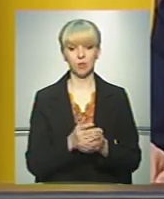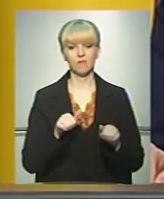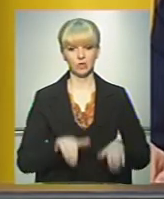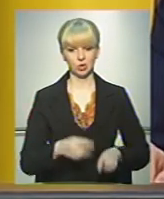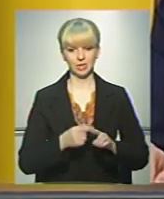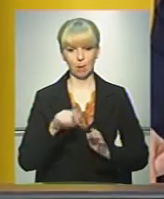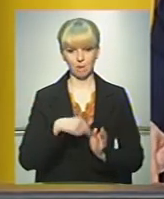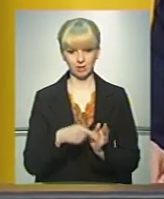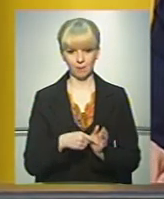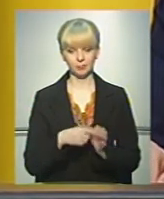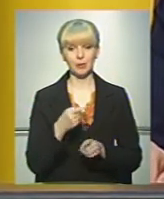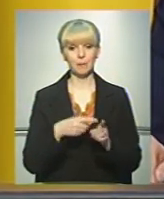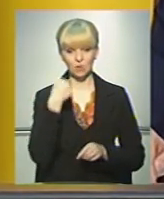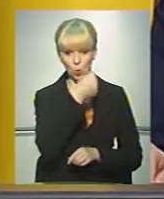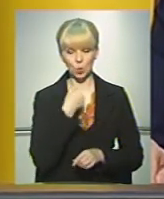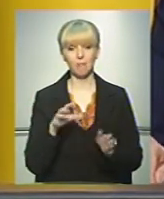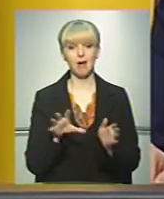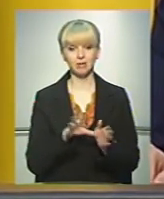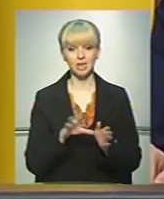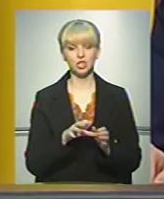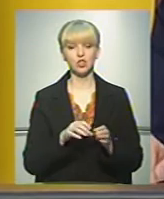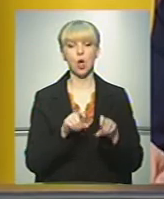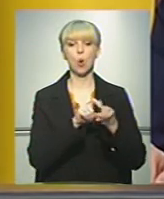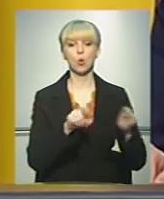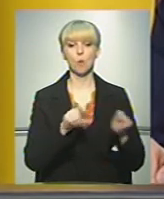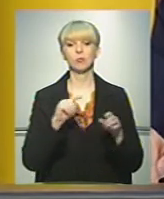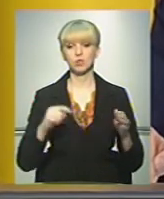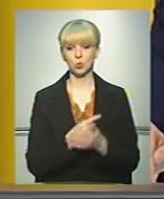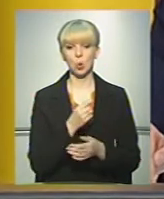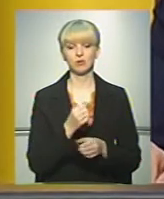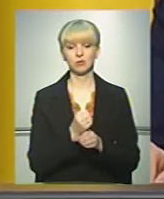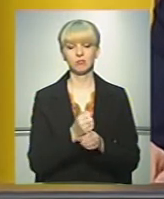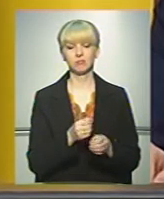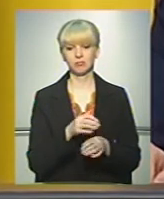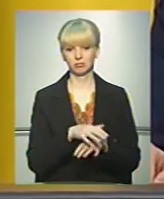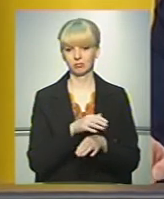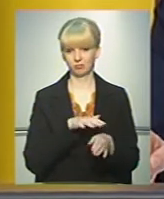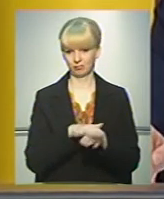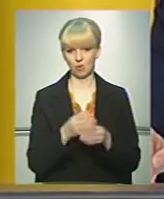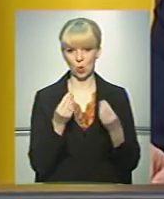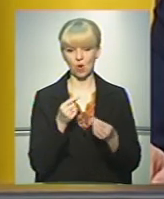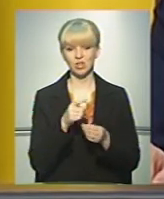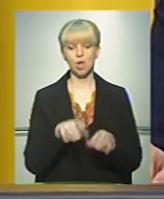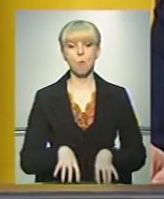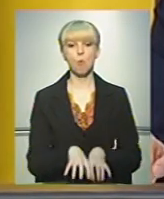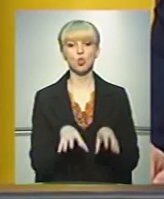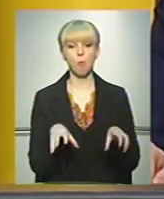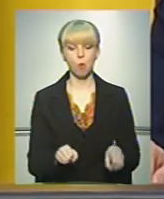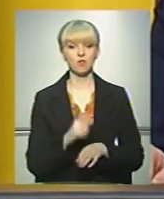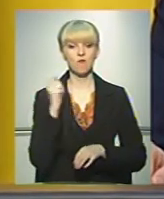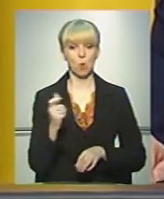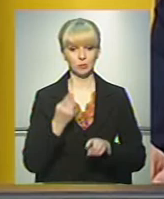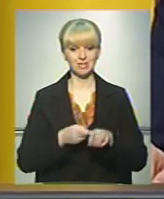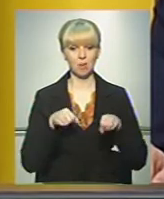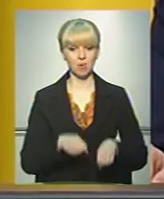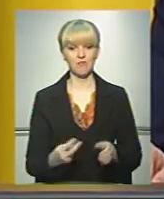питання. За півроку енергетичні компанії знову заробили цілу купу грошей, тому що вони монопольно володіють цим